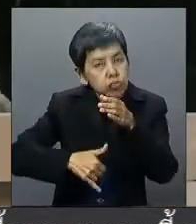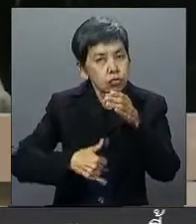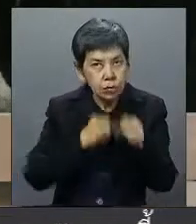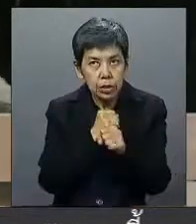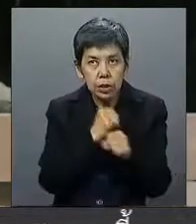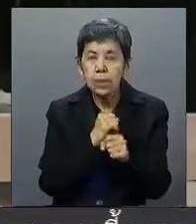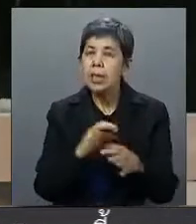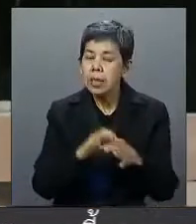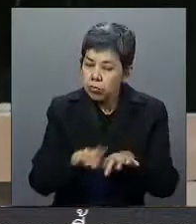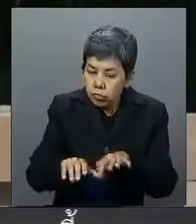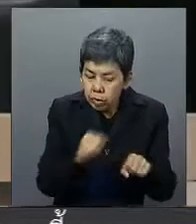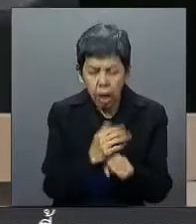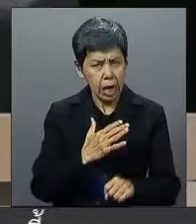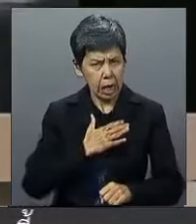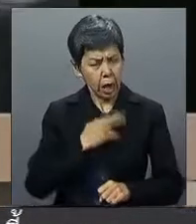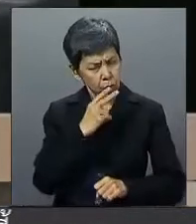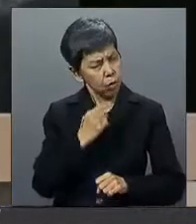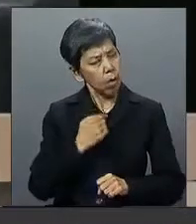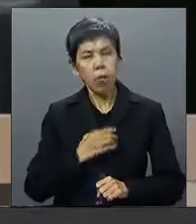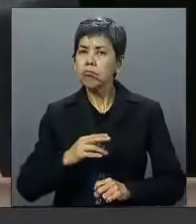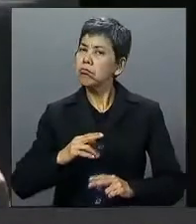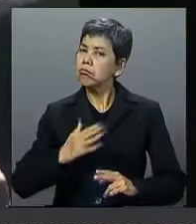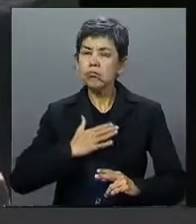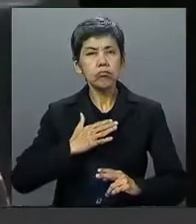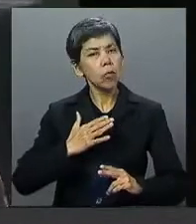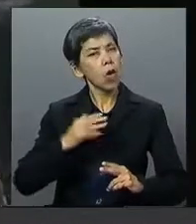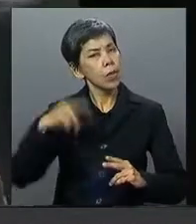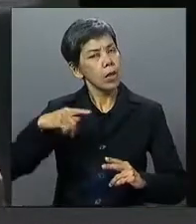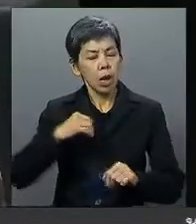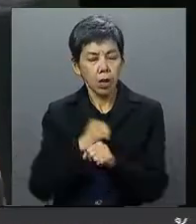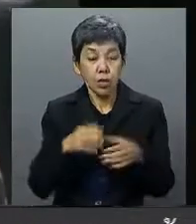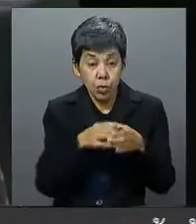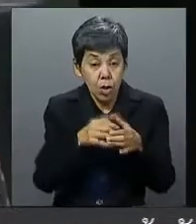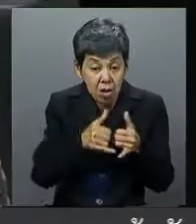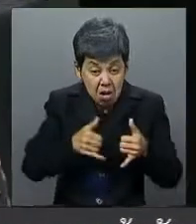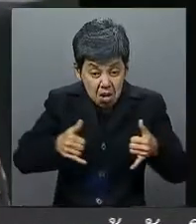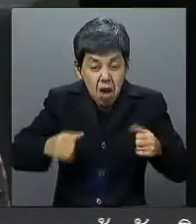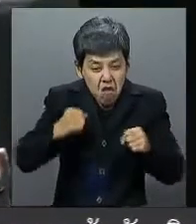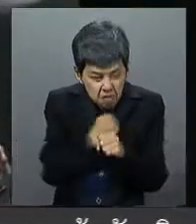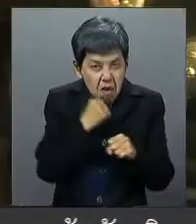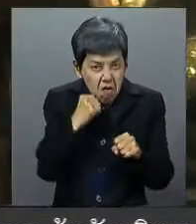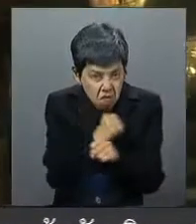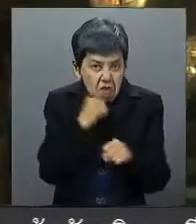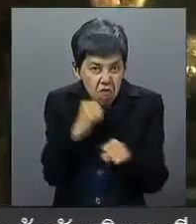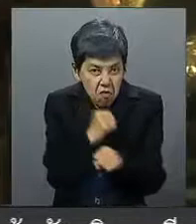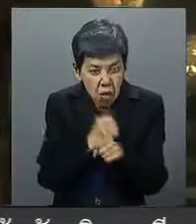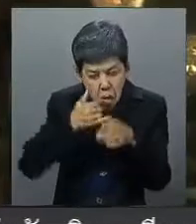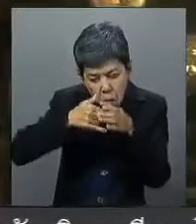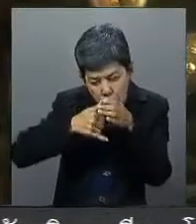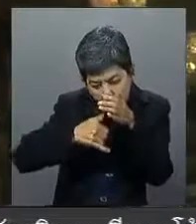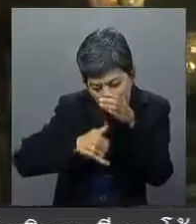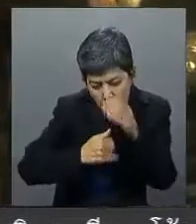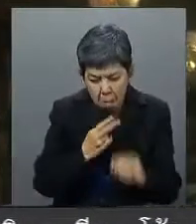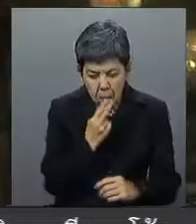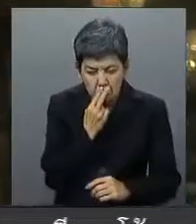ทำนองดนตรีที่เขาบอกว่าเป็นเอกลักษณ์เฉพาะตัวค่ะสมาชิกทุกคนต้องผ่านการฝึกฝนทักษะการดำน้ำและกลั้นหายใจ